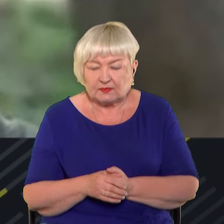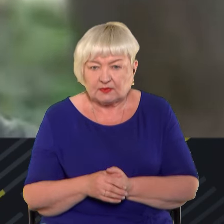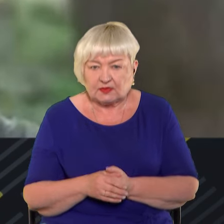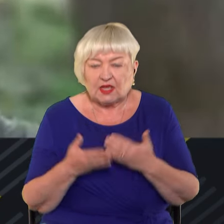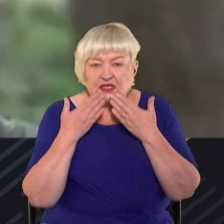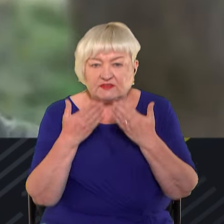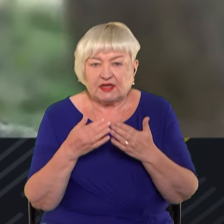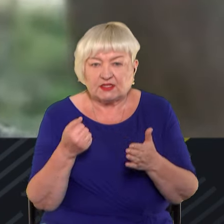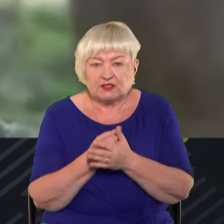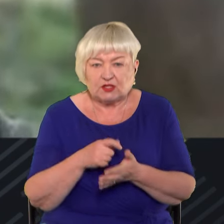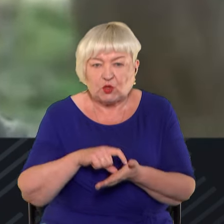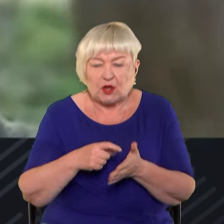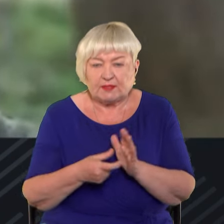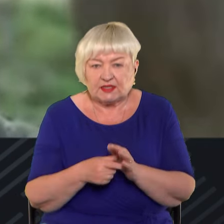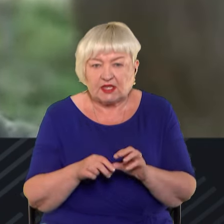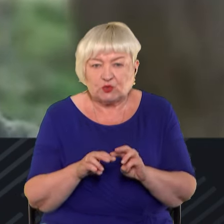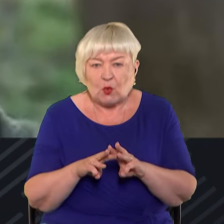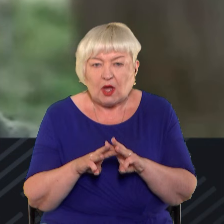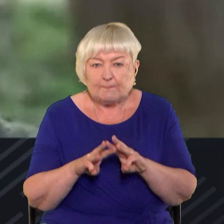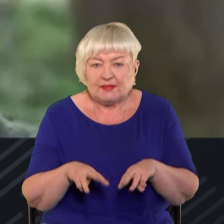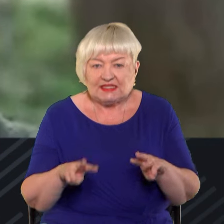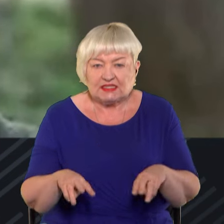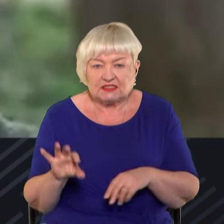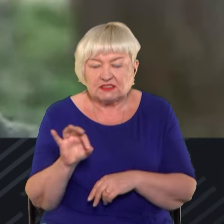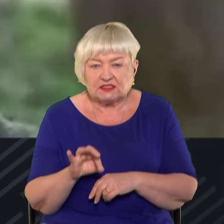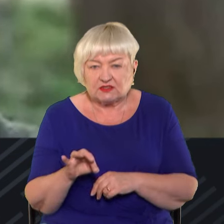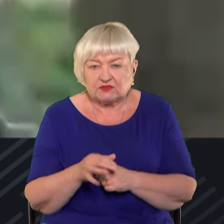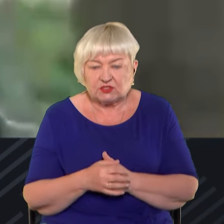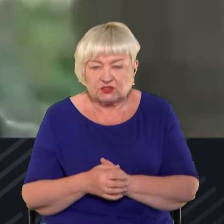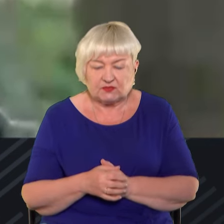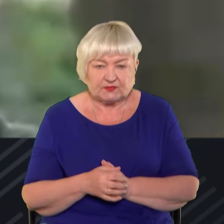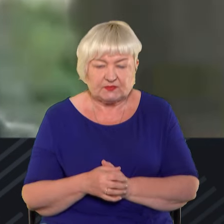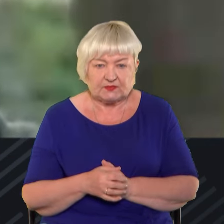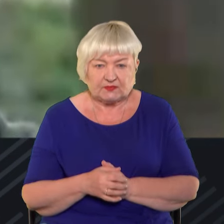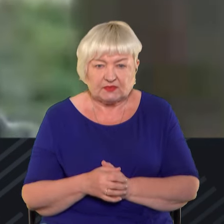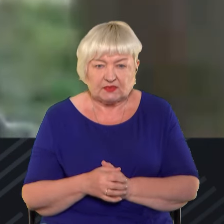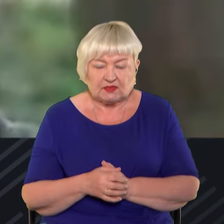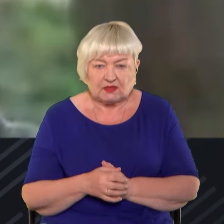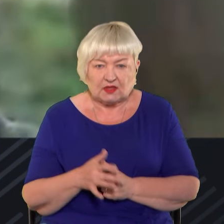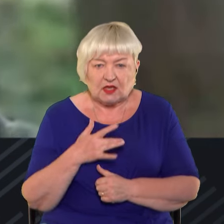Звернення до Кабінету міністрів щодо розробки механізмів